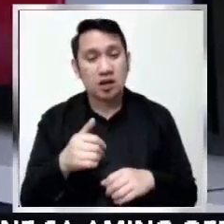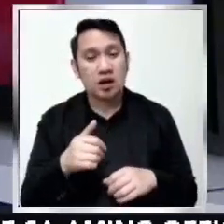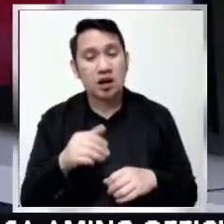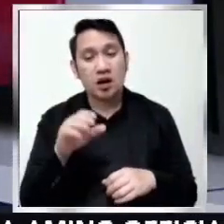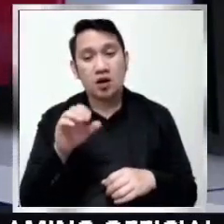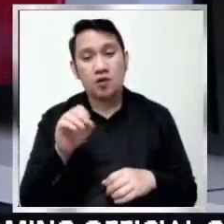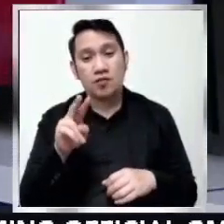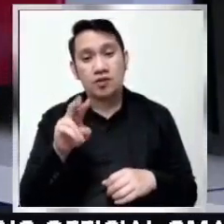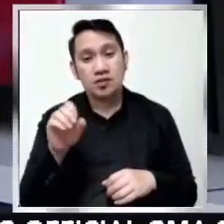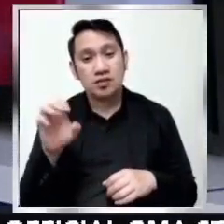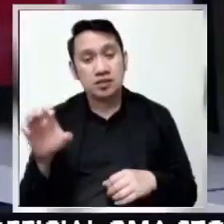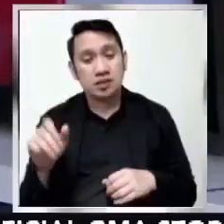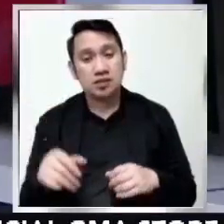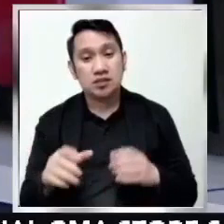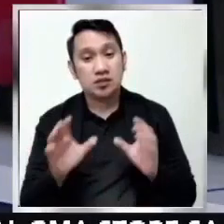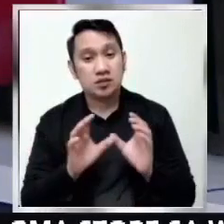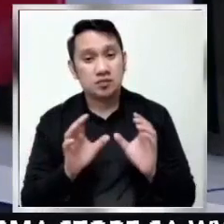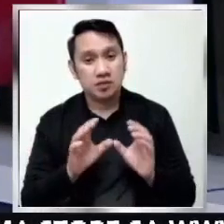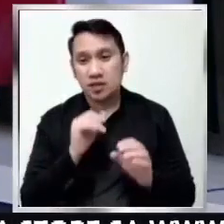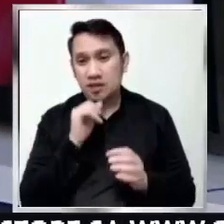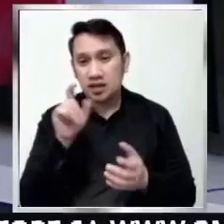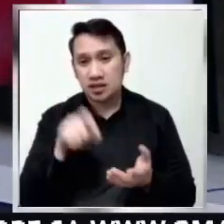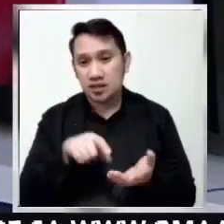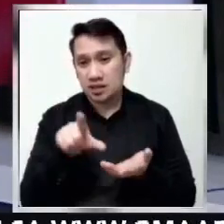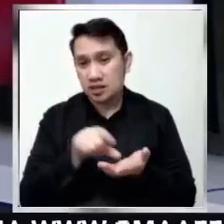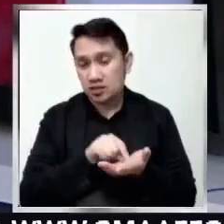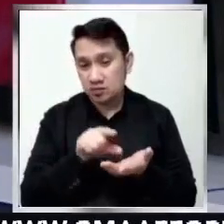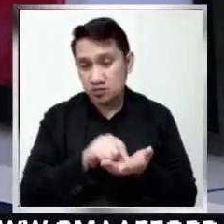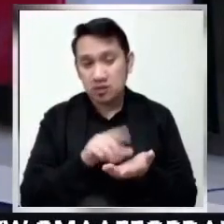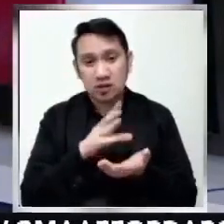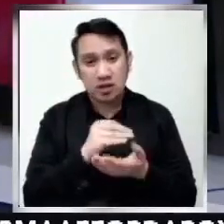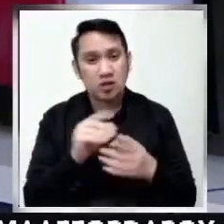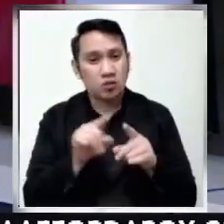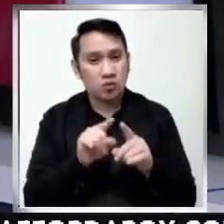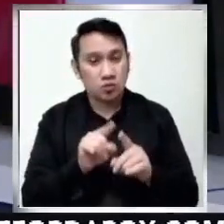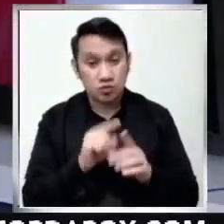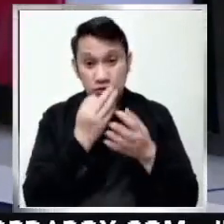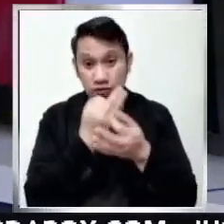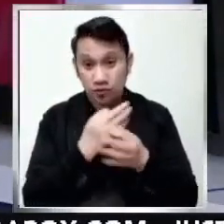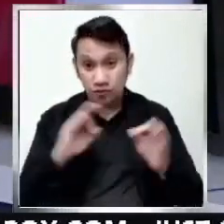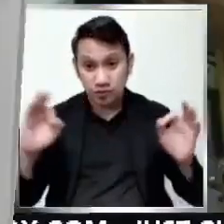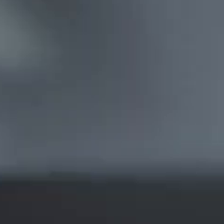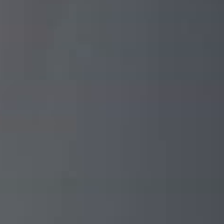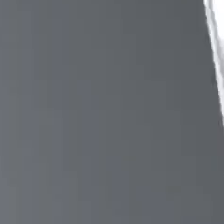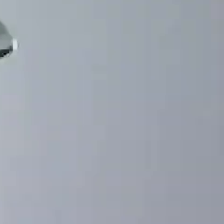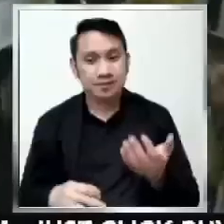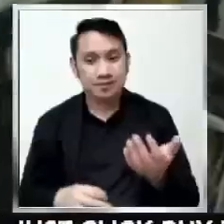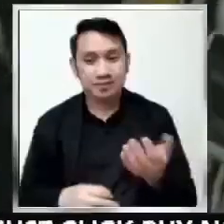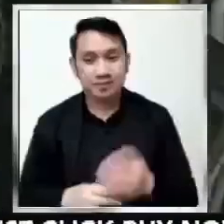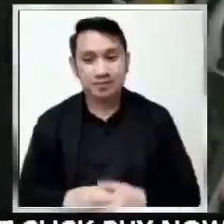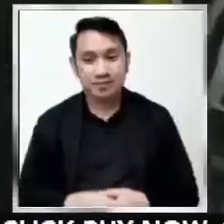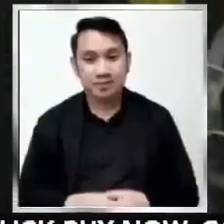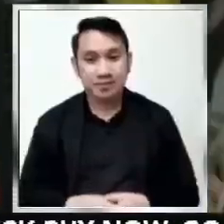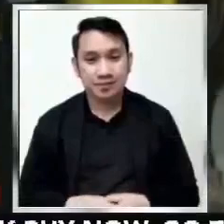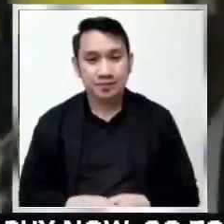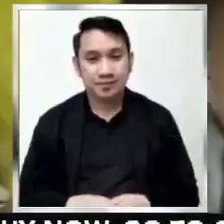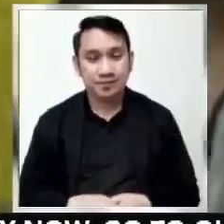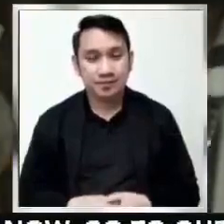hindi na kailangan ng printout niyan at posible pa yung maging libre. Nakatutok si Mark Salazar.